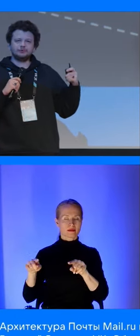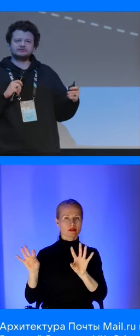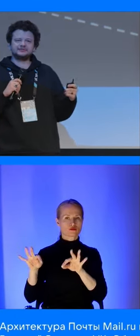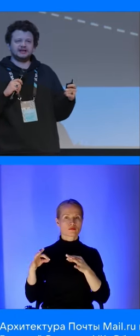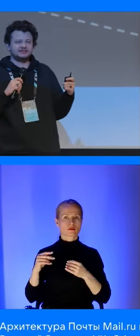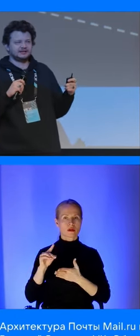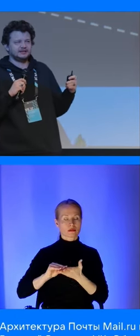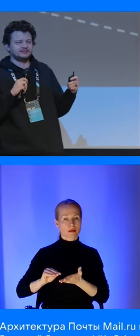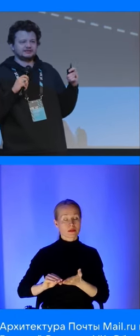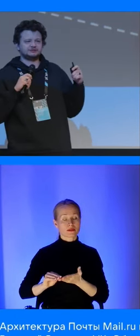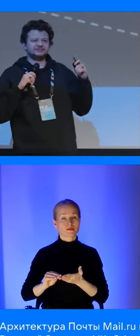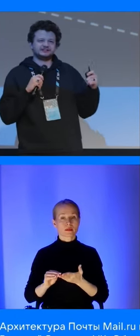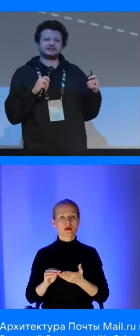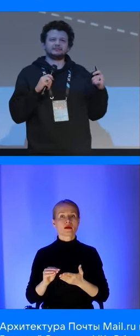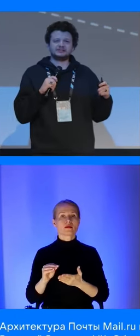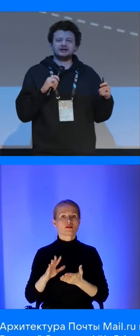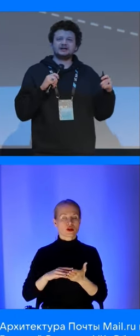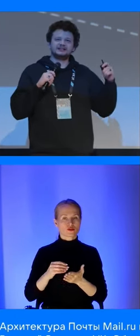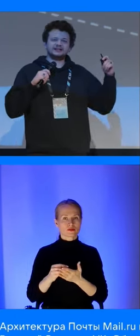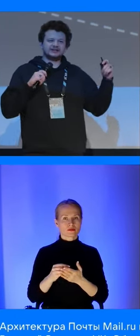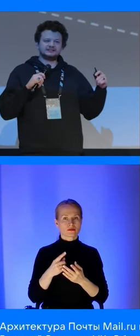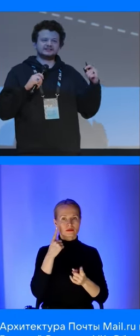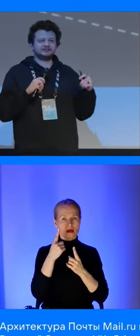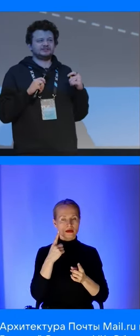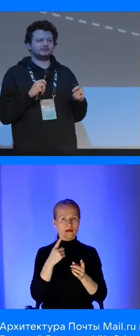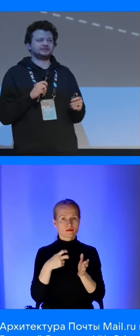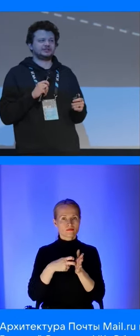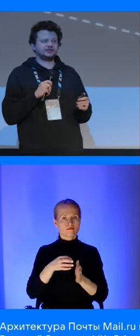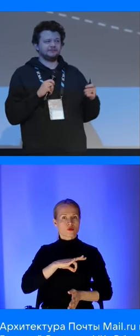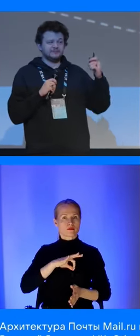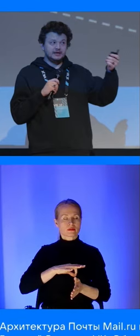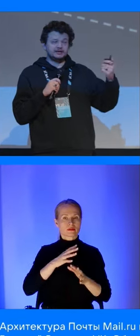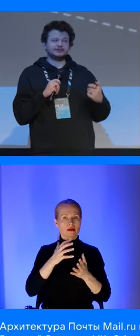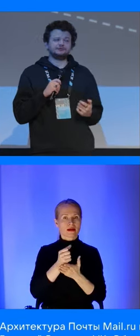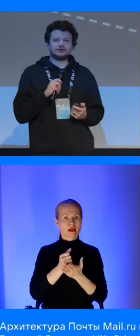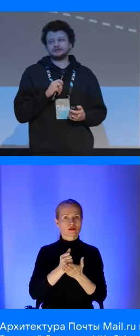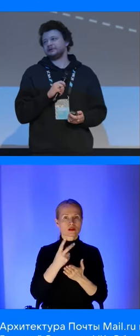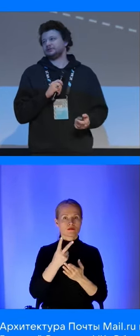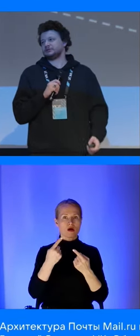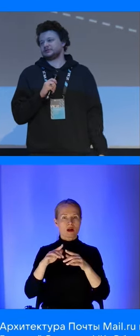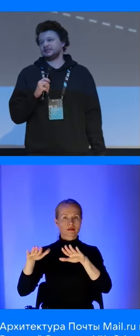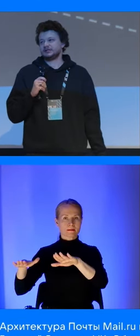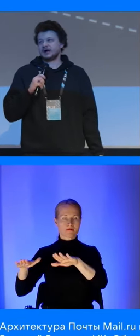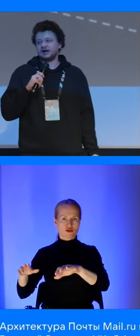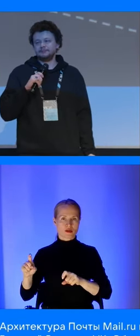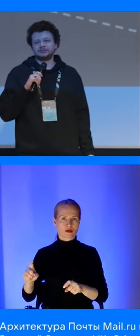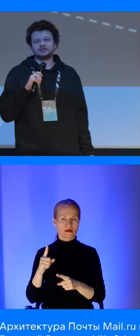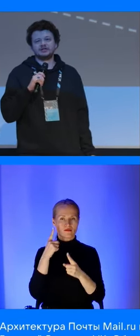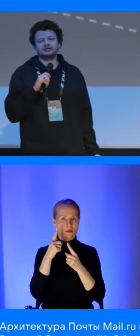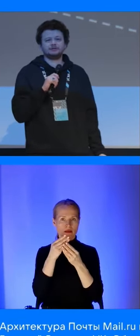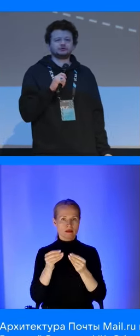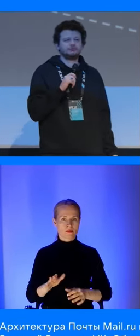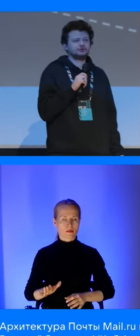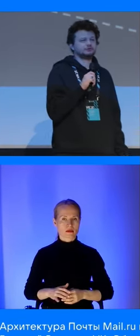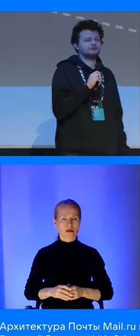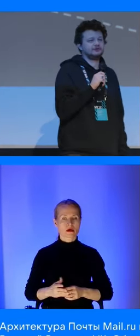данные пользователя, они сохраняются сразу в нескольких местах на разных независимых площадках. Это конфигурация при 3 дата-центрах, а мы же